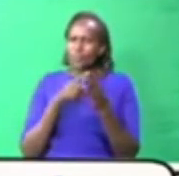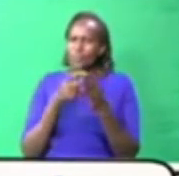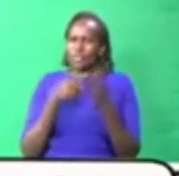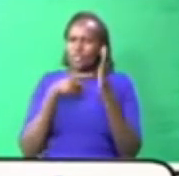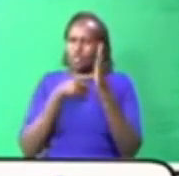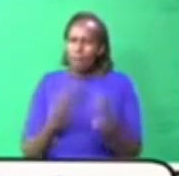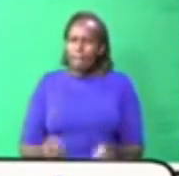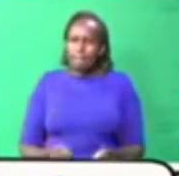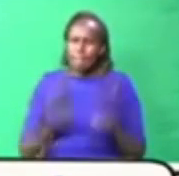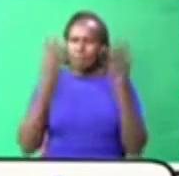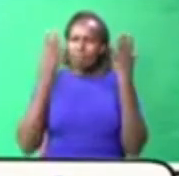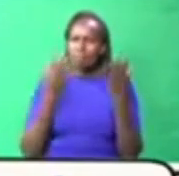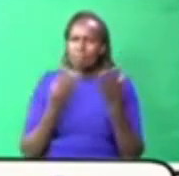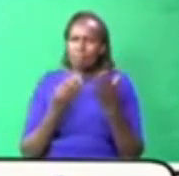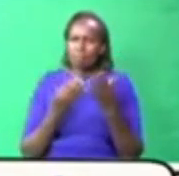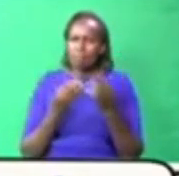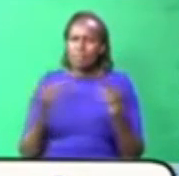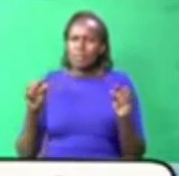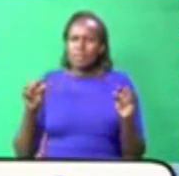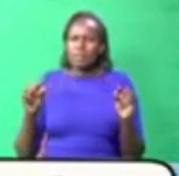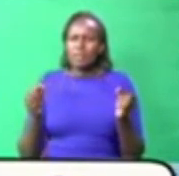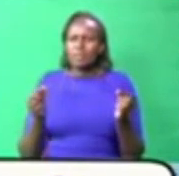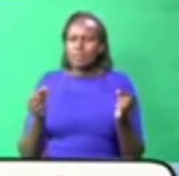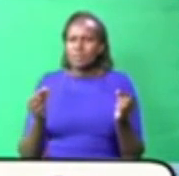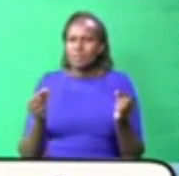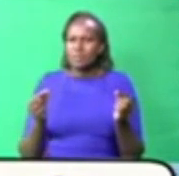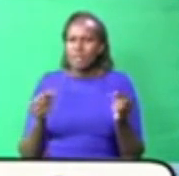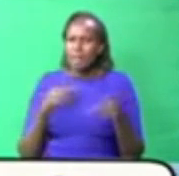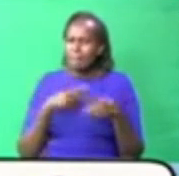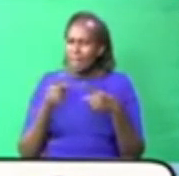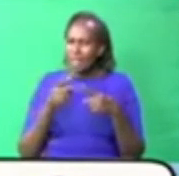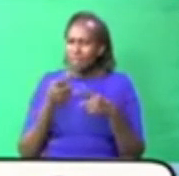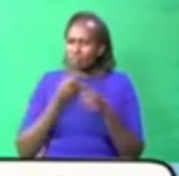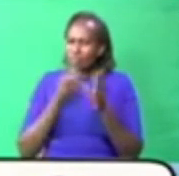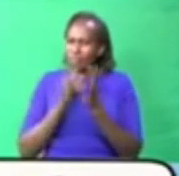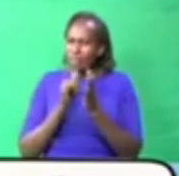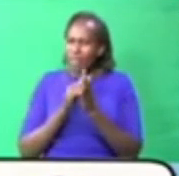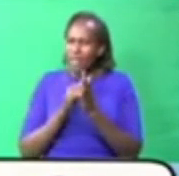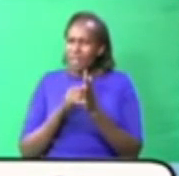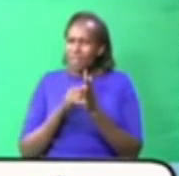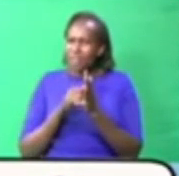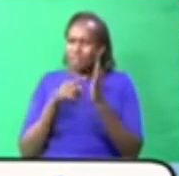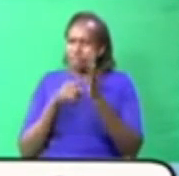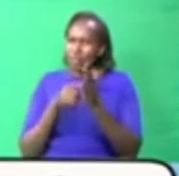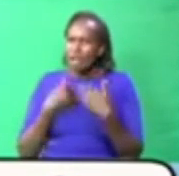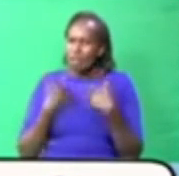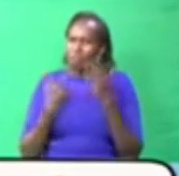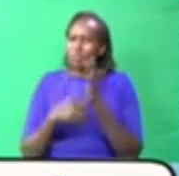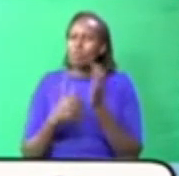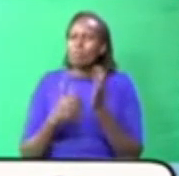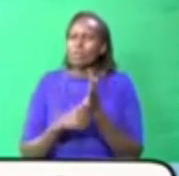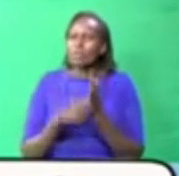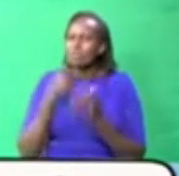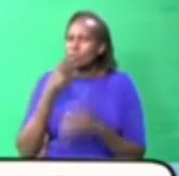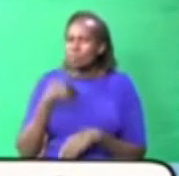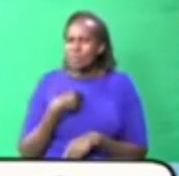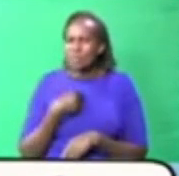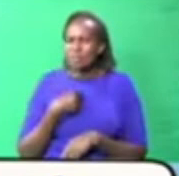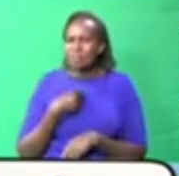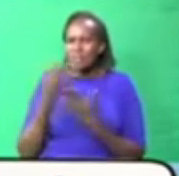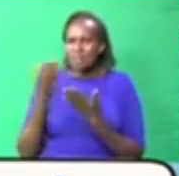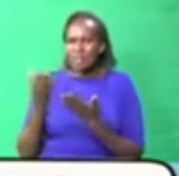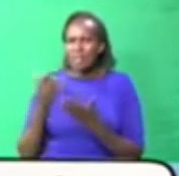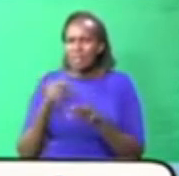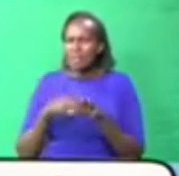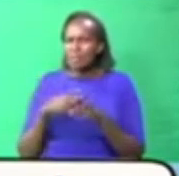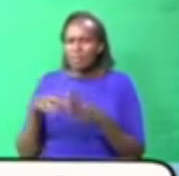kumelipuka gas ya kule imelipuka, lakini kwa ile picha nikaonyeshwa mahali kuna shida. So mimi nikafika, nilipofika hivi hata